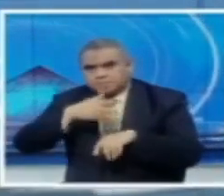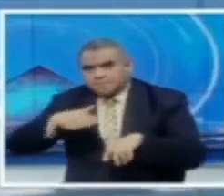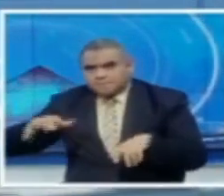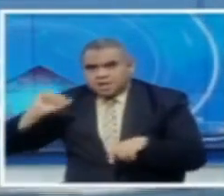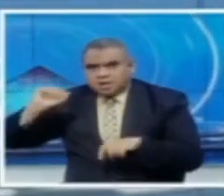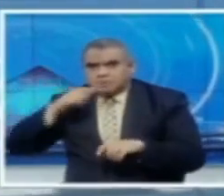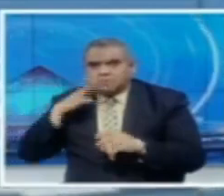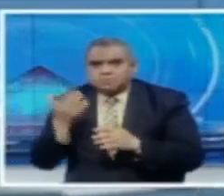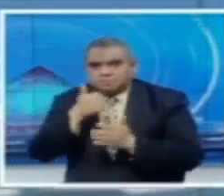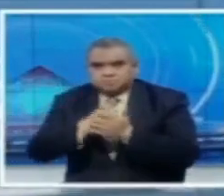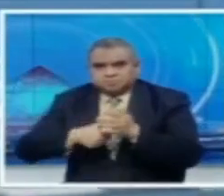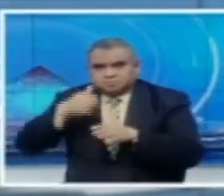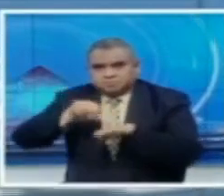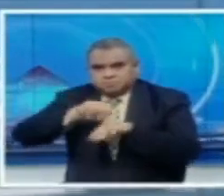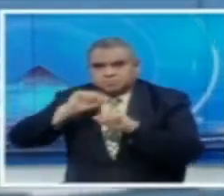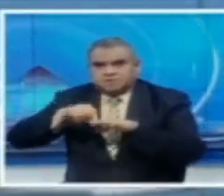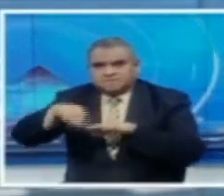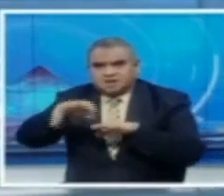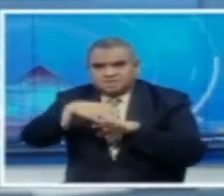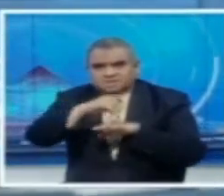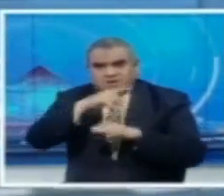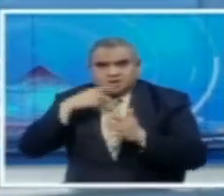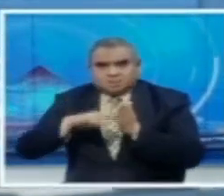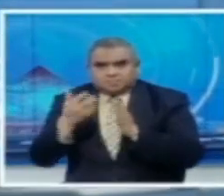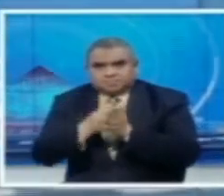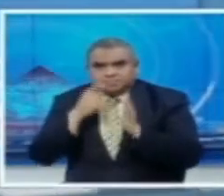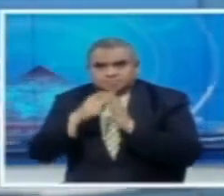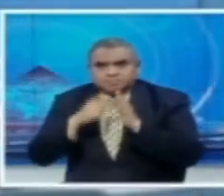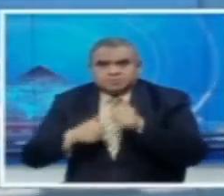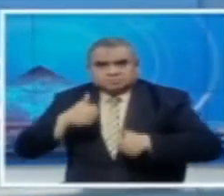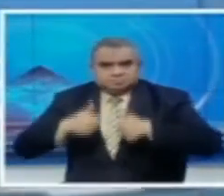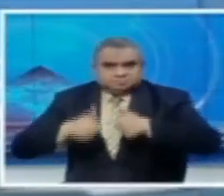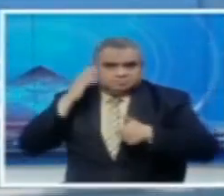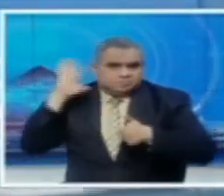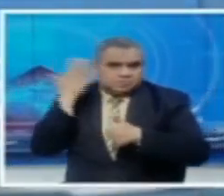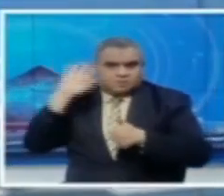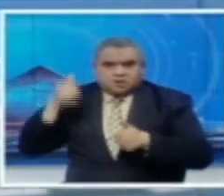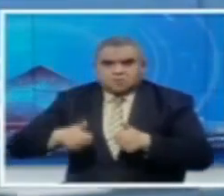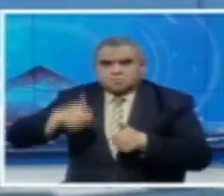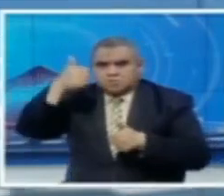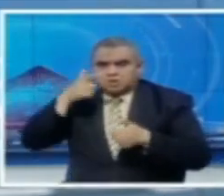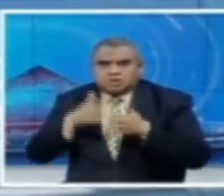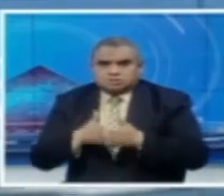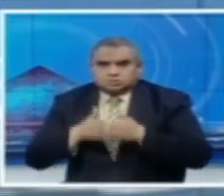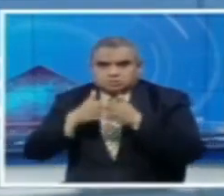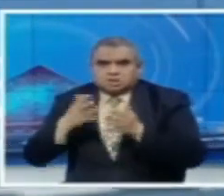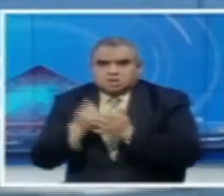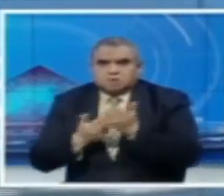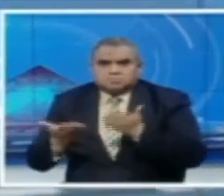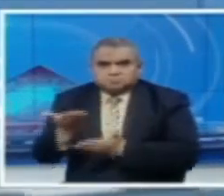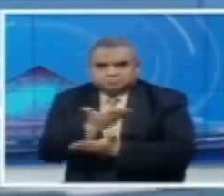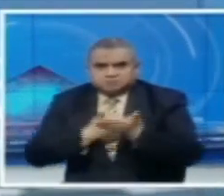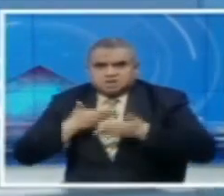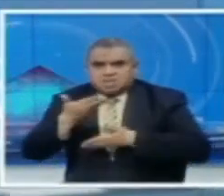الملاحي وكل مرافقها، وذلك لتعزيز التنافسية والمكانة المتفردة لقناة السويس على